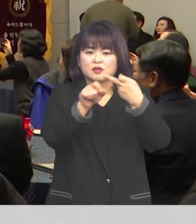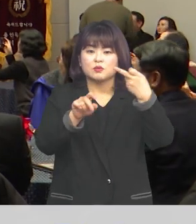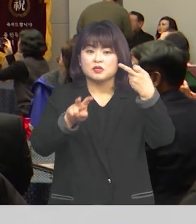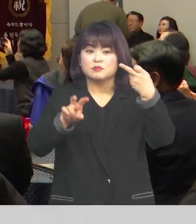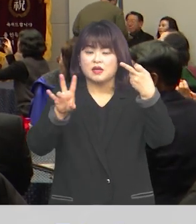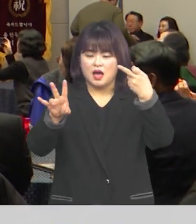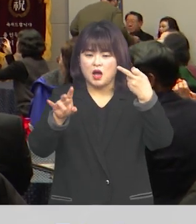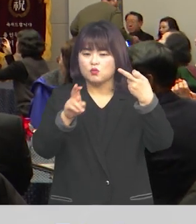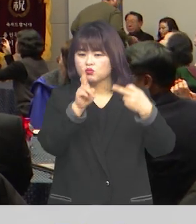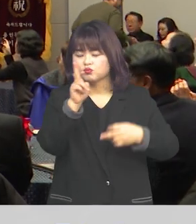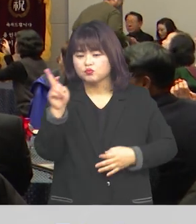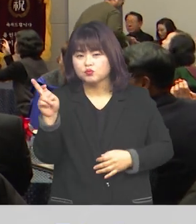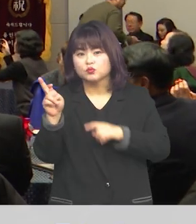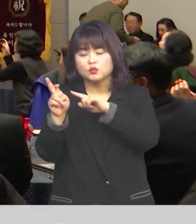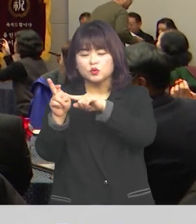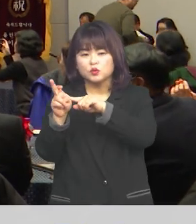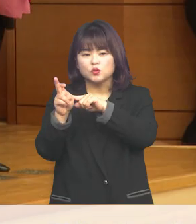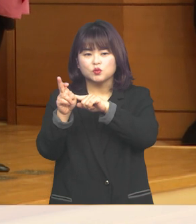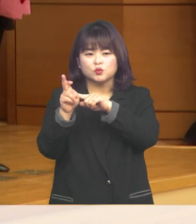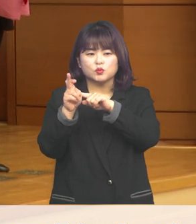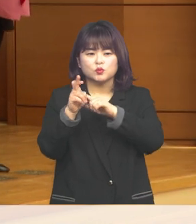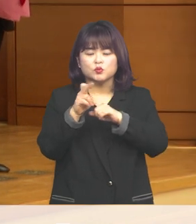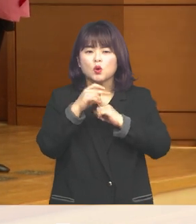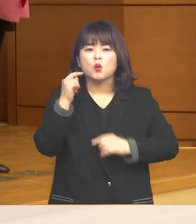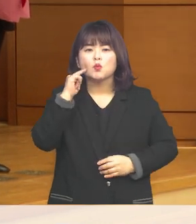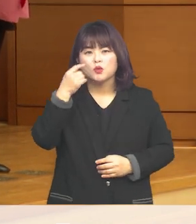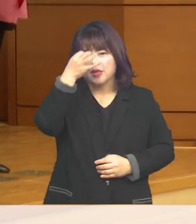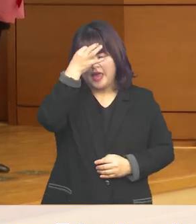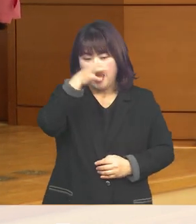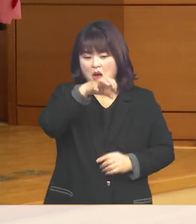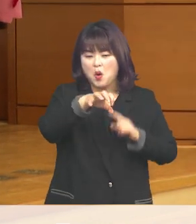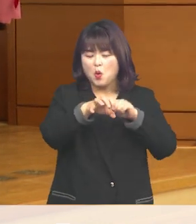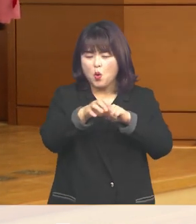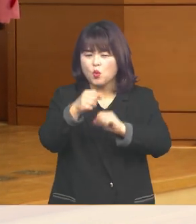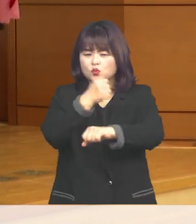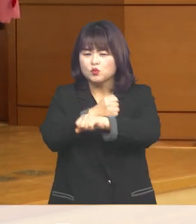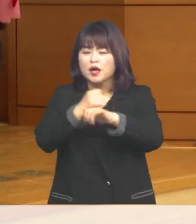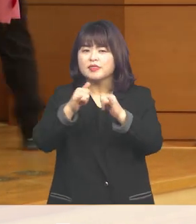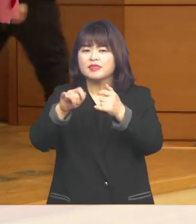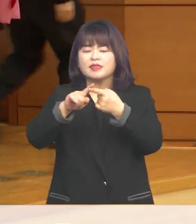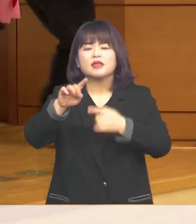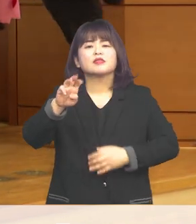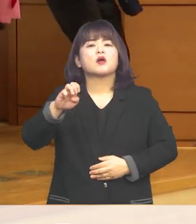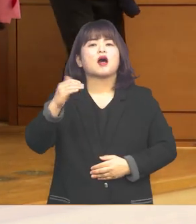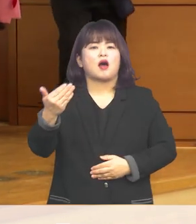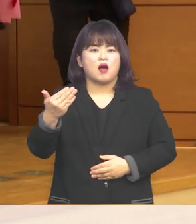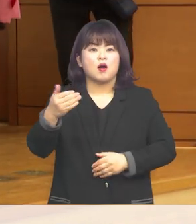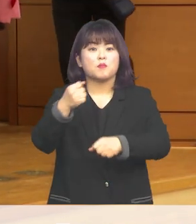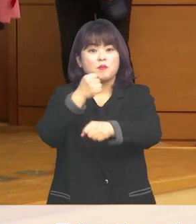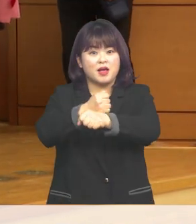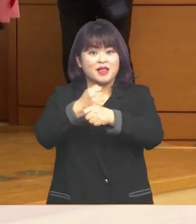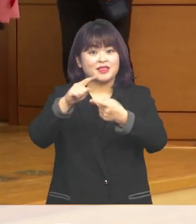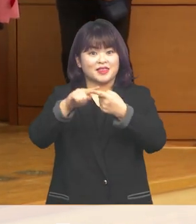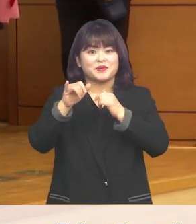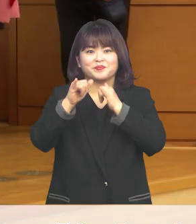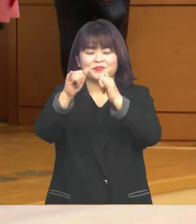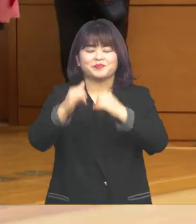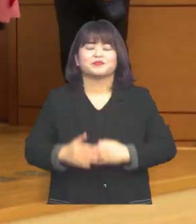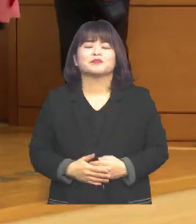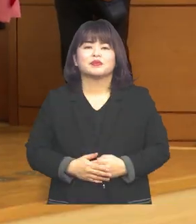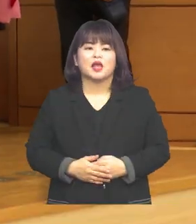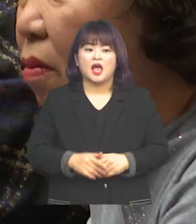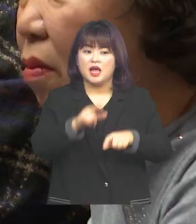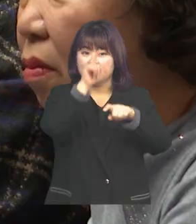용인특례시는 24일 문화예술원 국제회의실에서 지역문화예술 발전에 기여한 유공자 39명에게 표창을